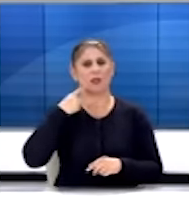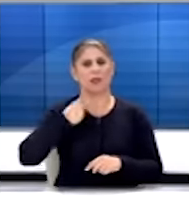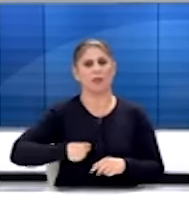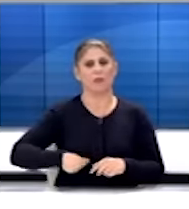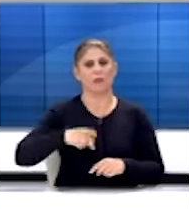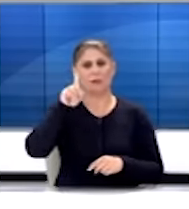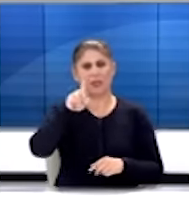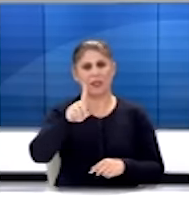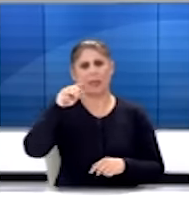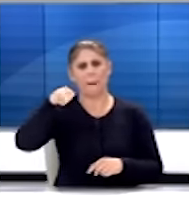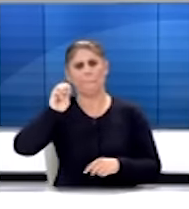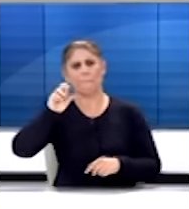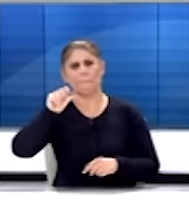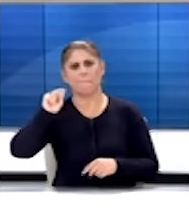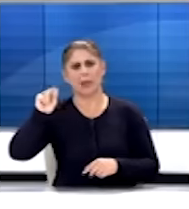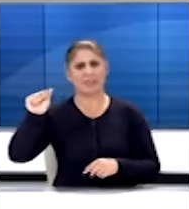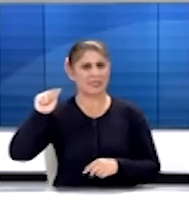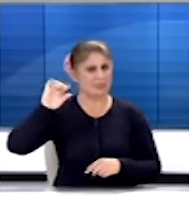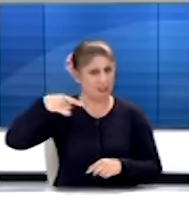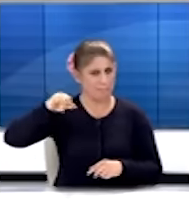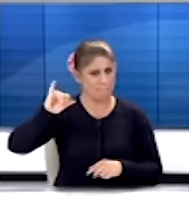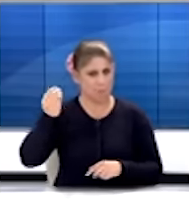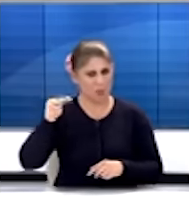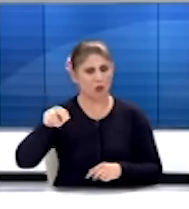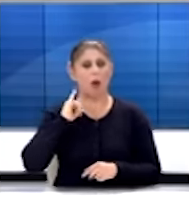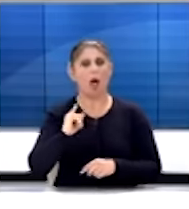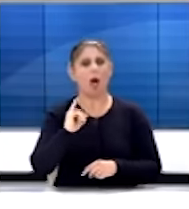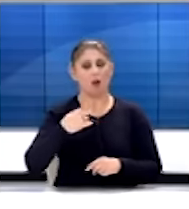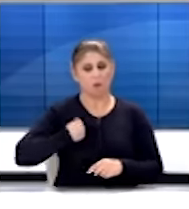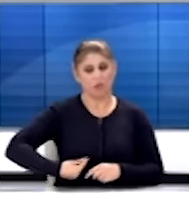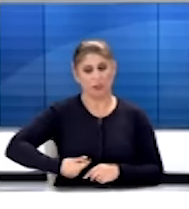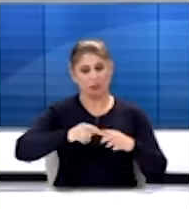δήμους Δυρφίων Μεσαπίων, ακόμα και στο Δήμο Χαλκιδαίων.